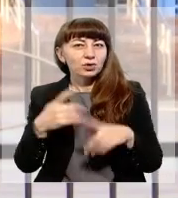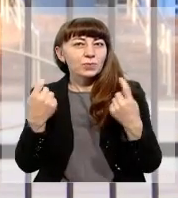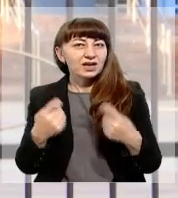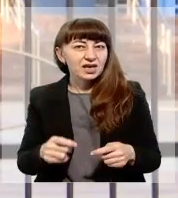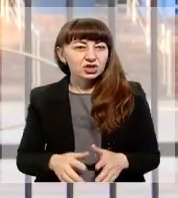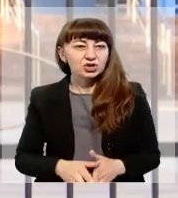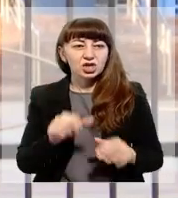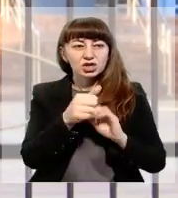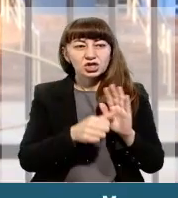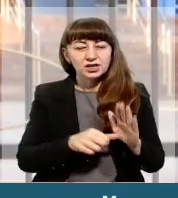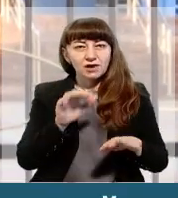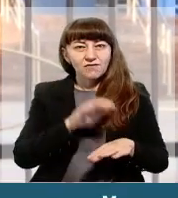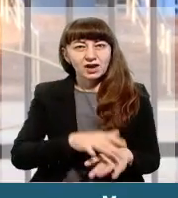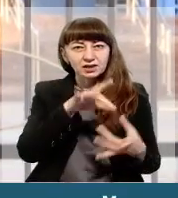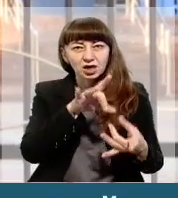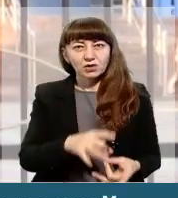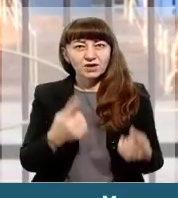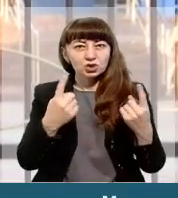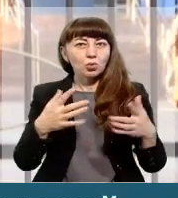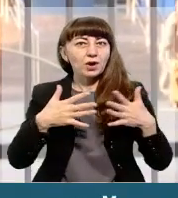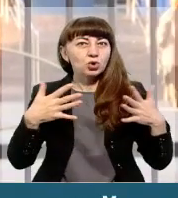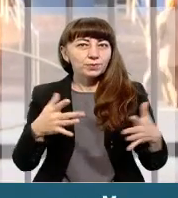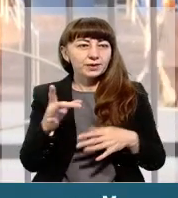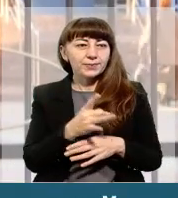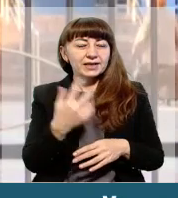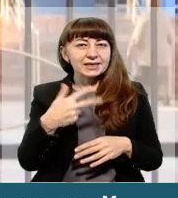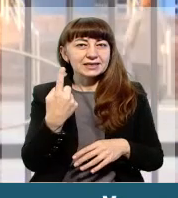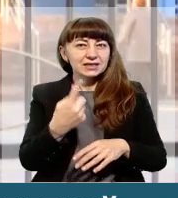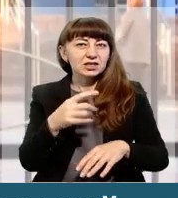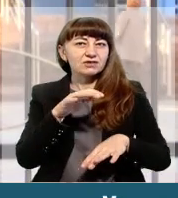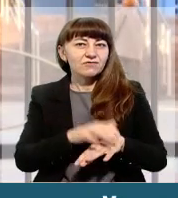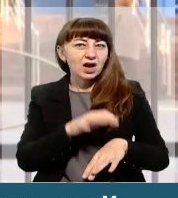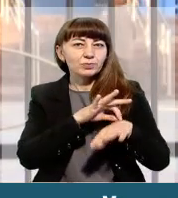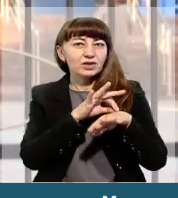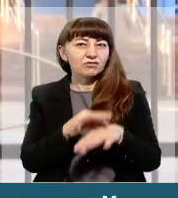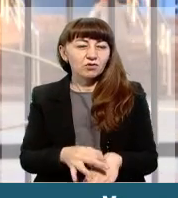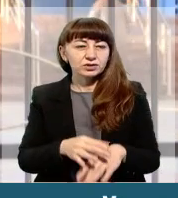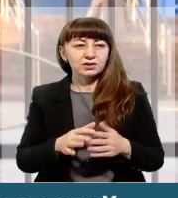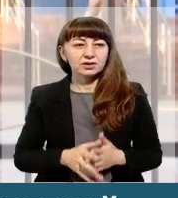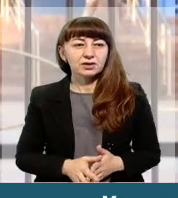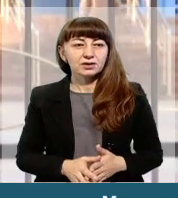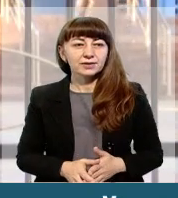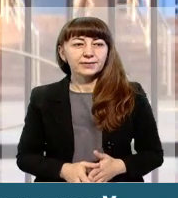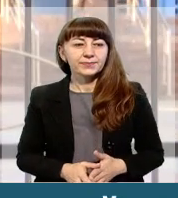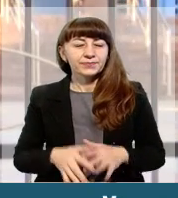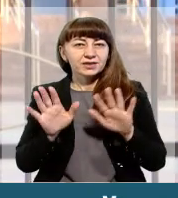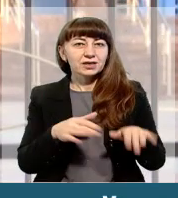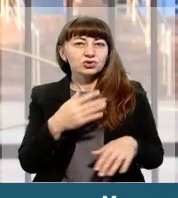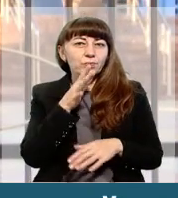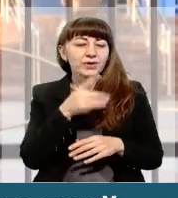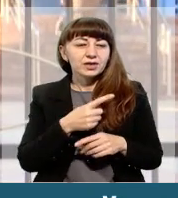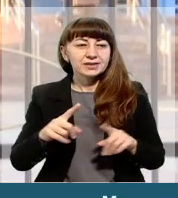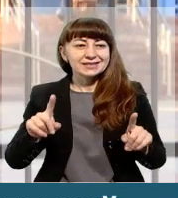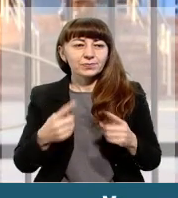наркотиков, 16 фактов хранения в особо крупном, 31 факт контрабанды. За истекший период